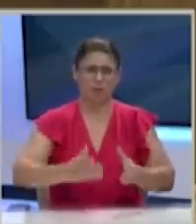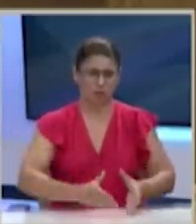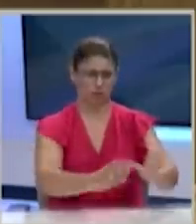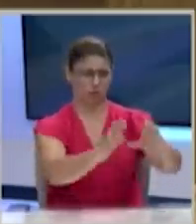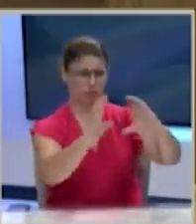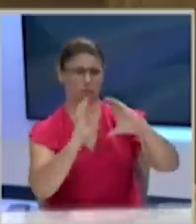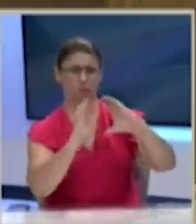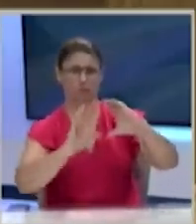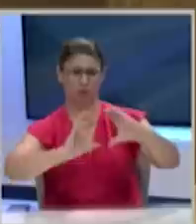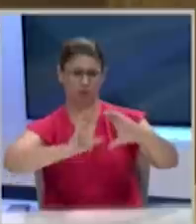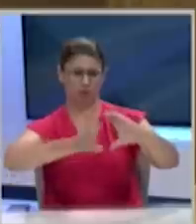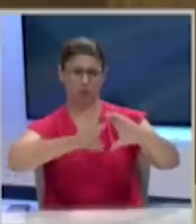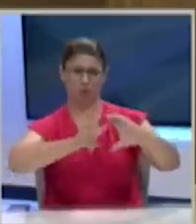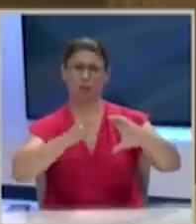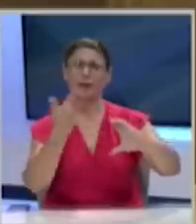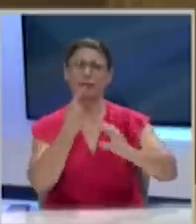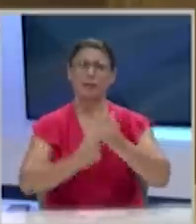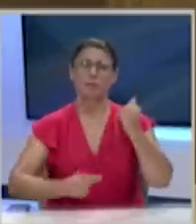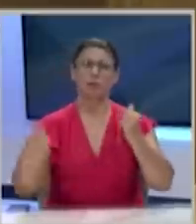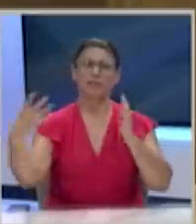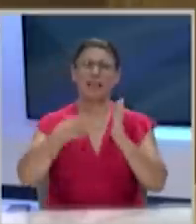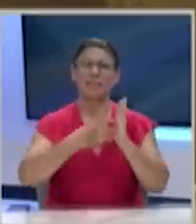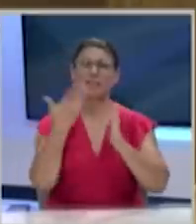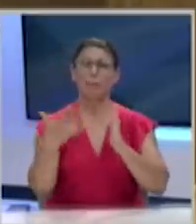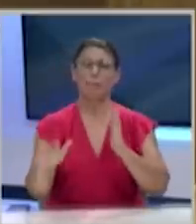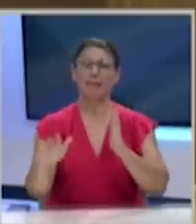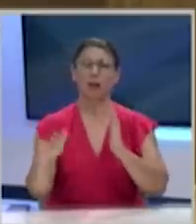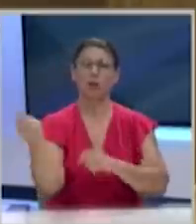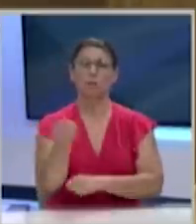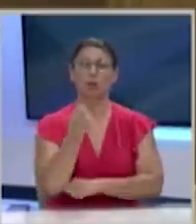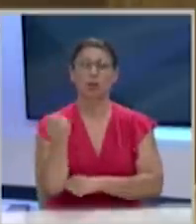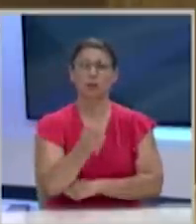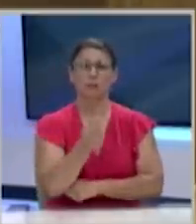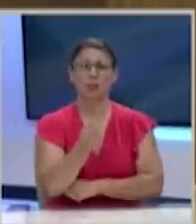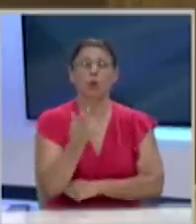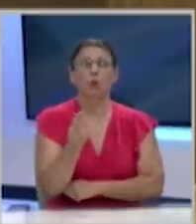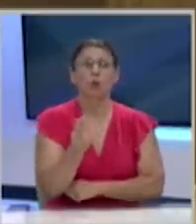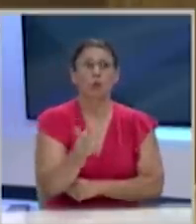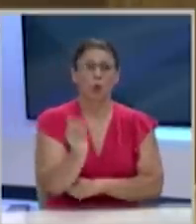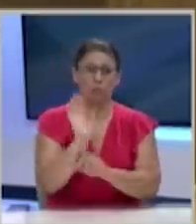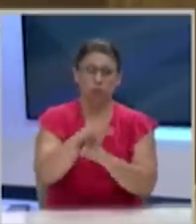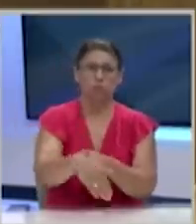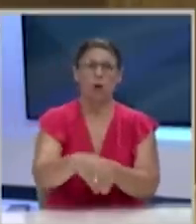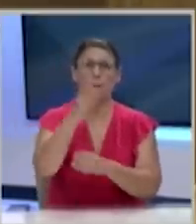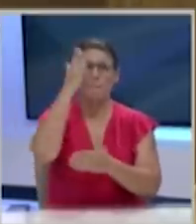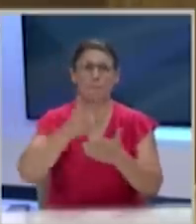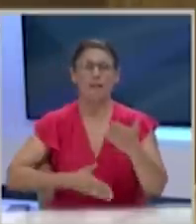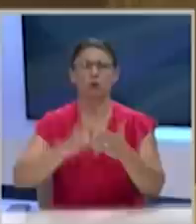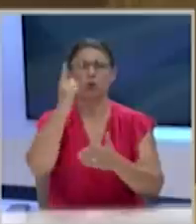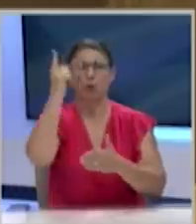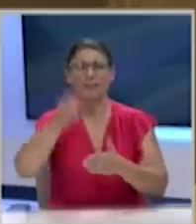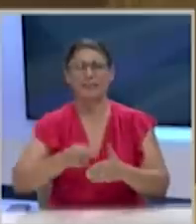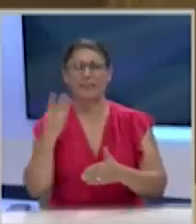κρονούς. Για το ότι λείπουν 4.500 πυροσβέστες και ότι τα μέσα καταστολής είναι κατά μέσο όρο το